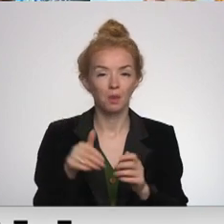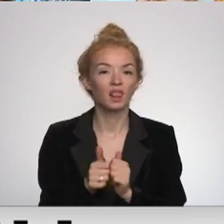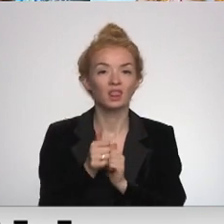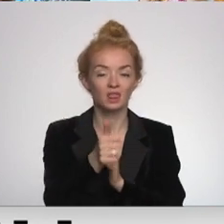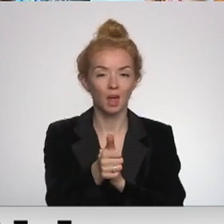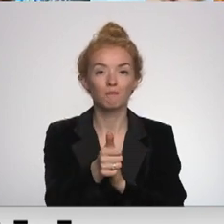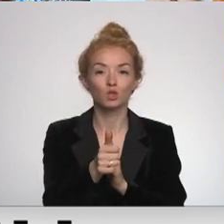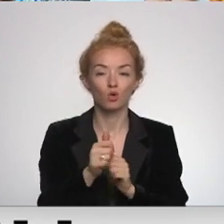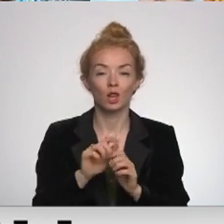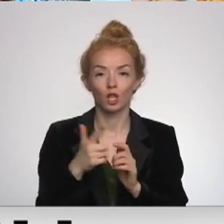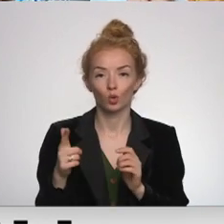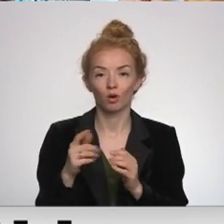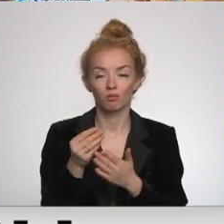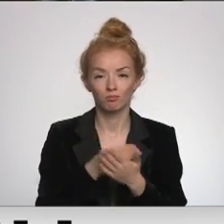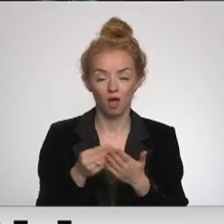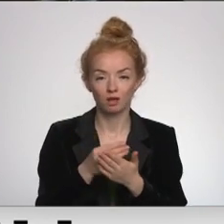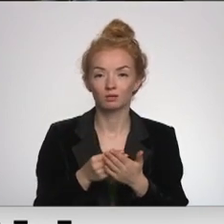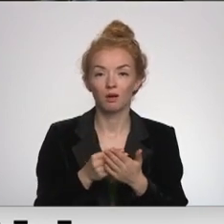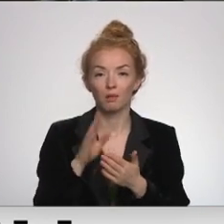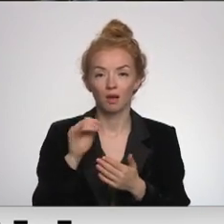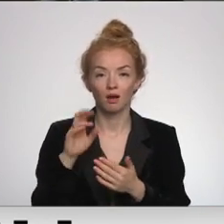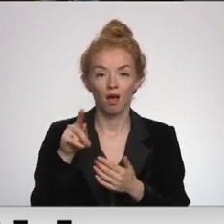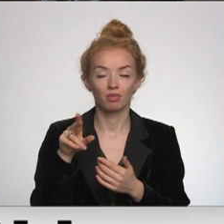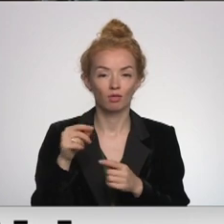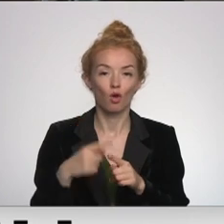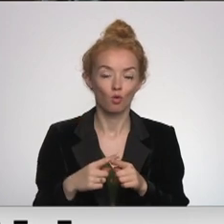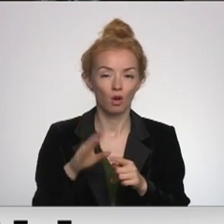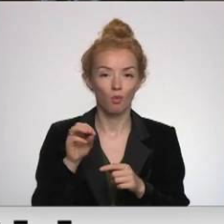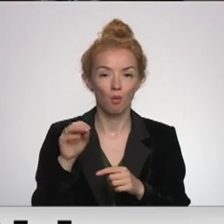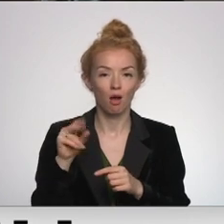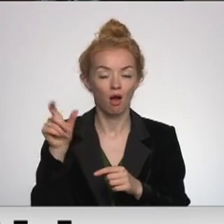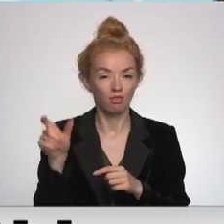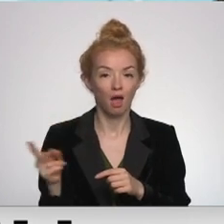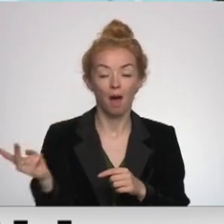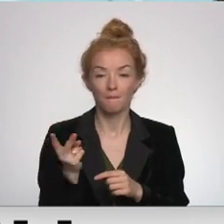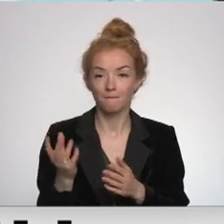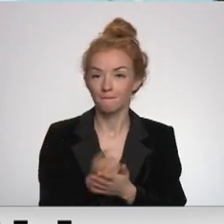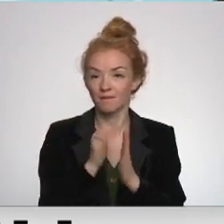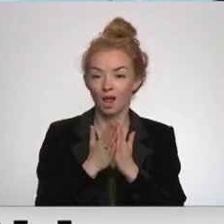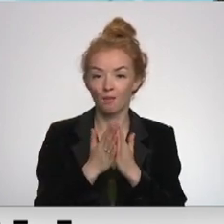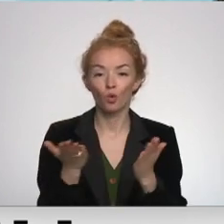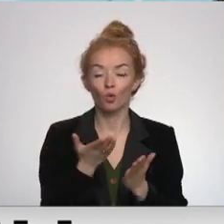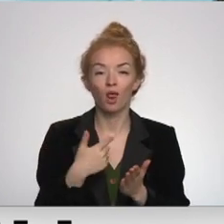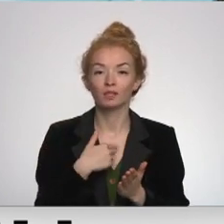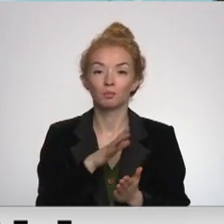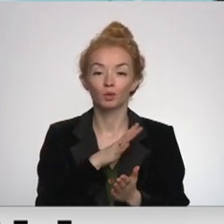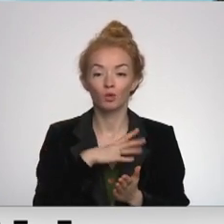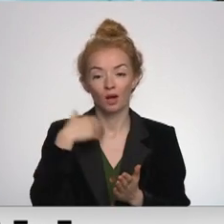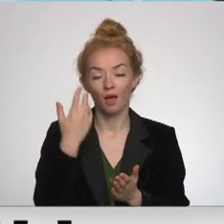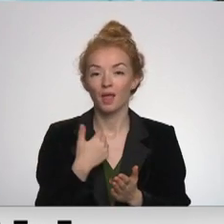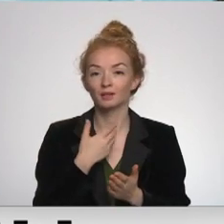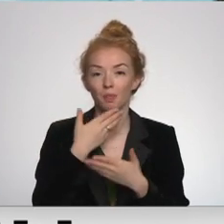grāmatu mākslā pasniegta Renātei Bērantei un Sabīnei Baumanei par grāmatu, kur es biju, kad es nebiju, jeb